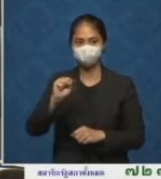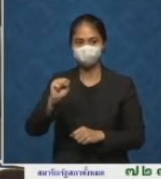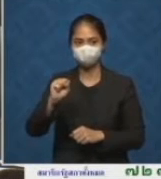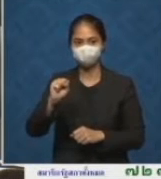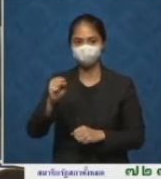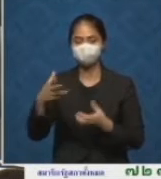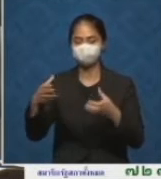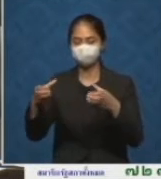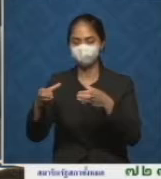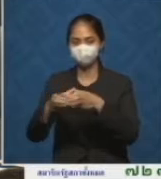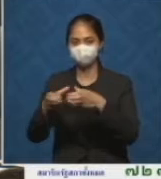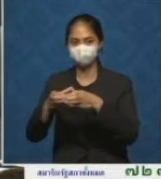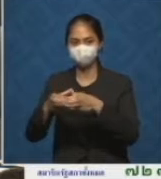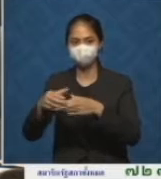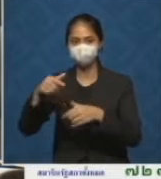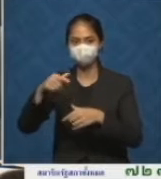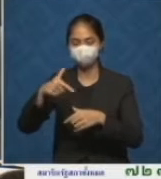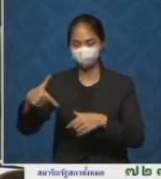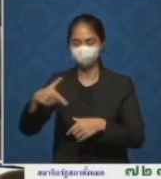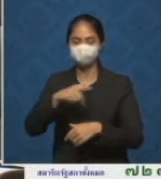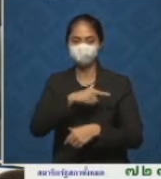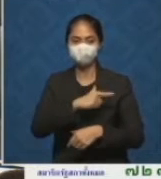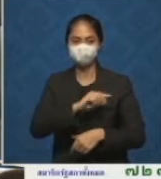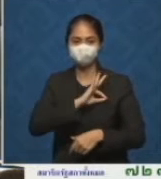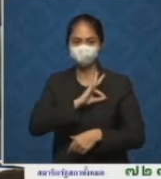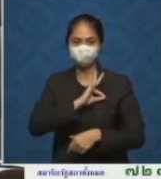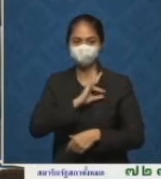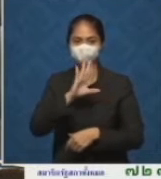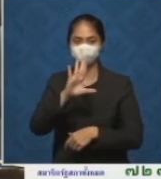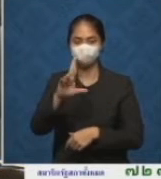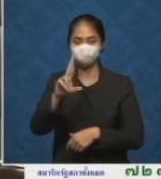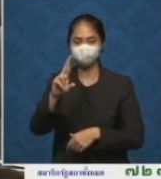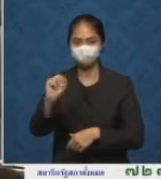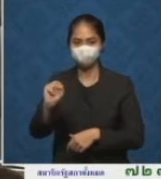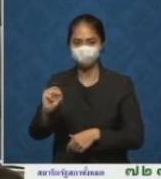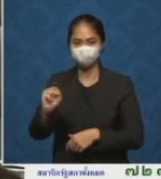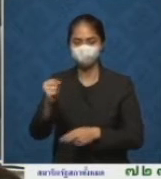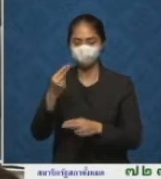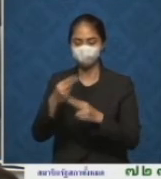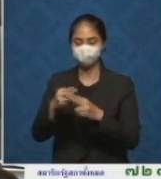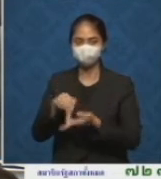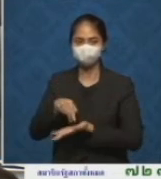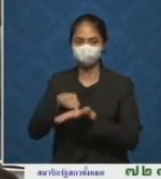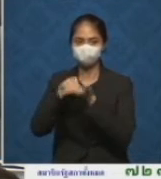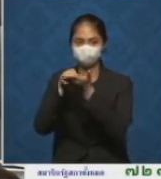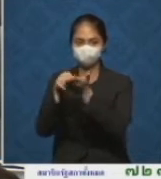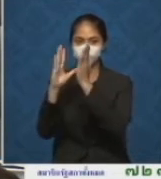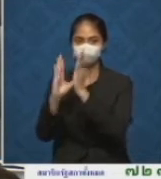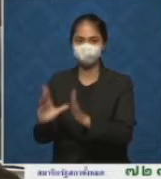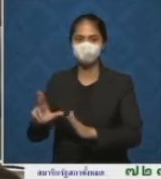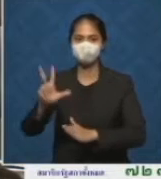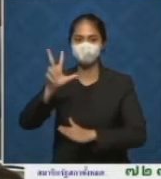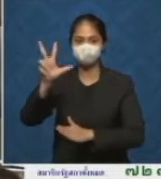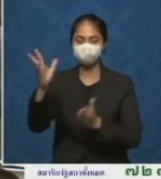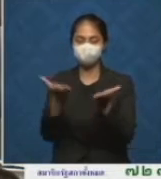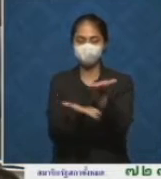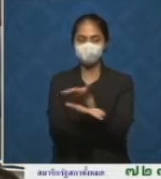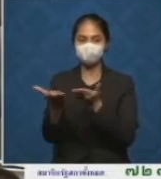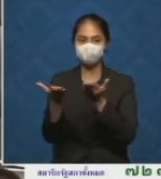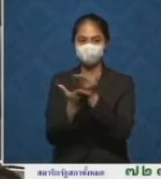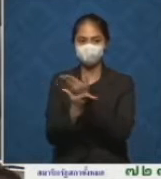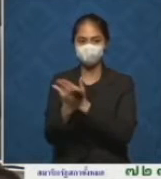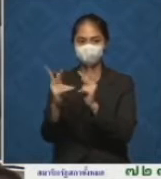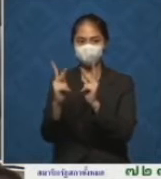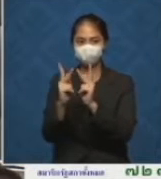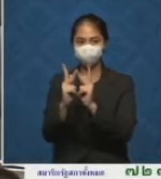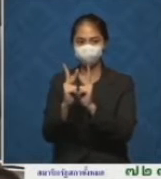านะสมาชิกรัฐสภาครับผมขอเสนอรายชื่อคณะกรรมการวิสามัญพิจารณาร่างพระ